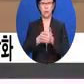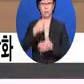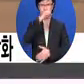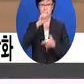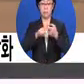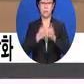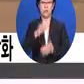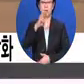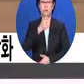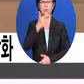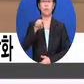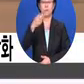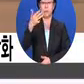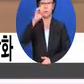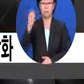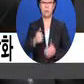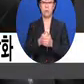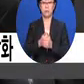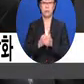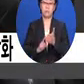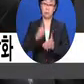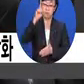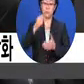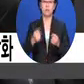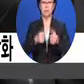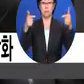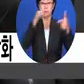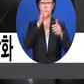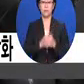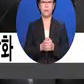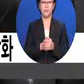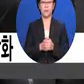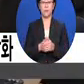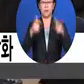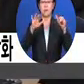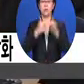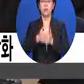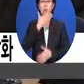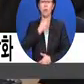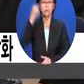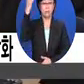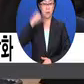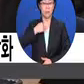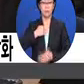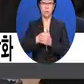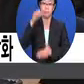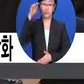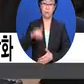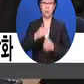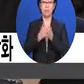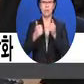예산이 36.8%로 지속적인 증가에도 불구하고 시민의 복지 체감도가 높지 않아